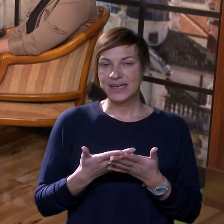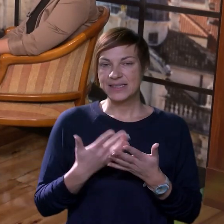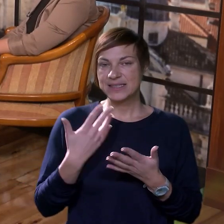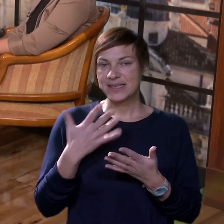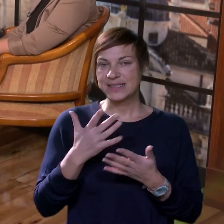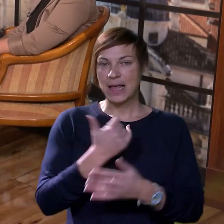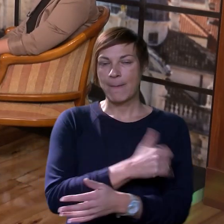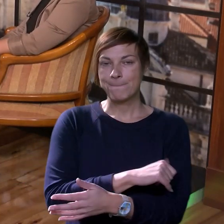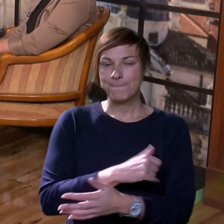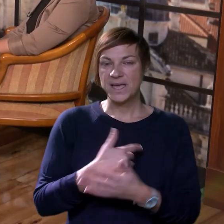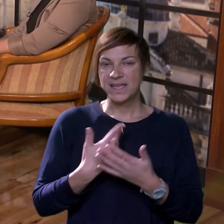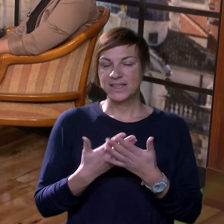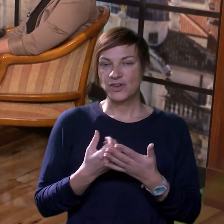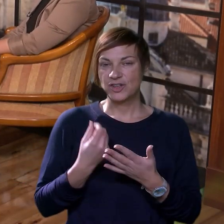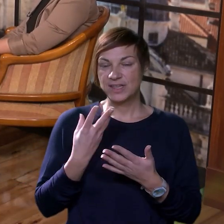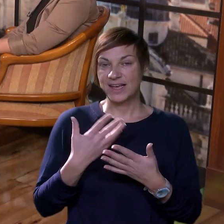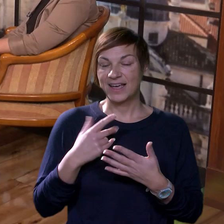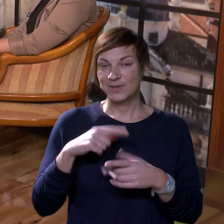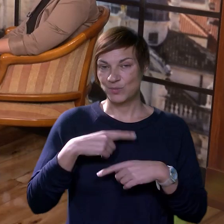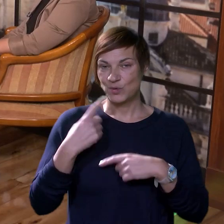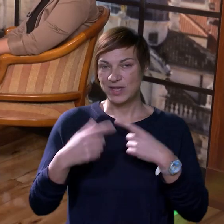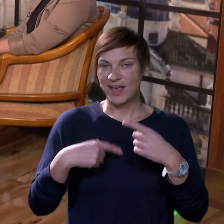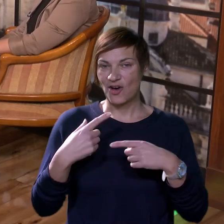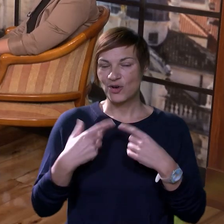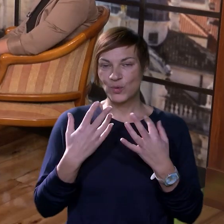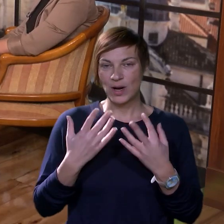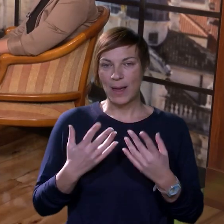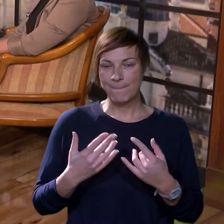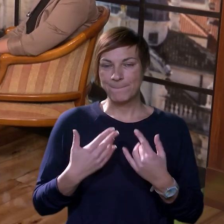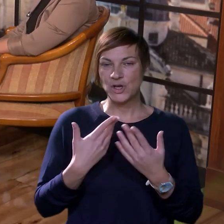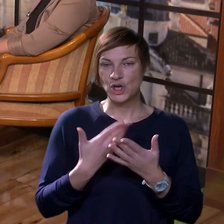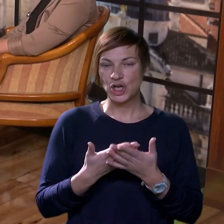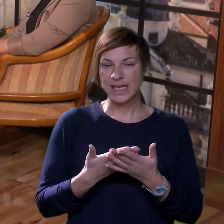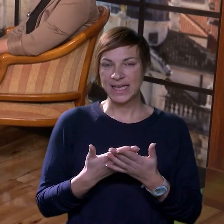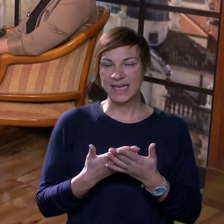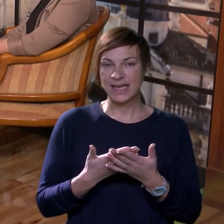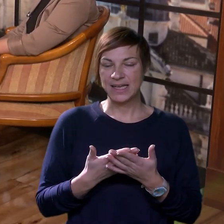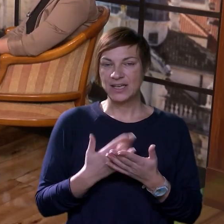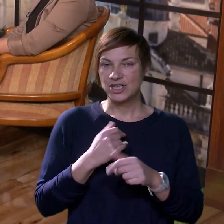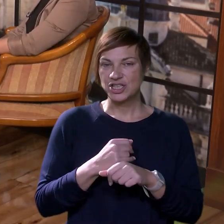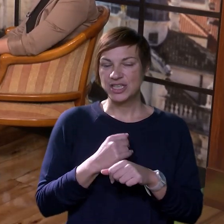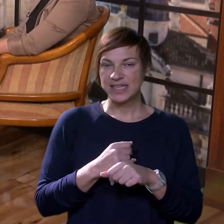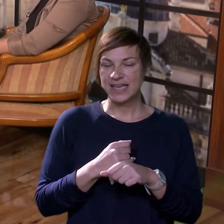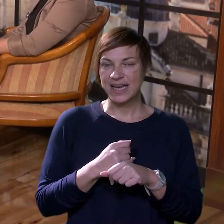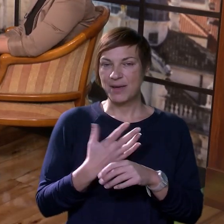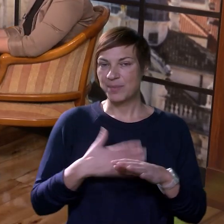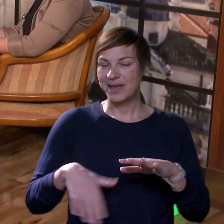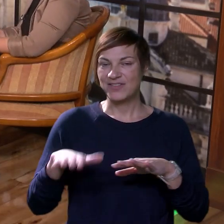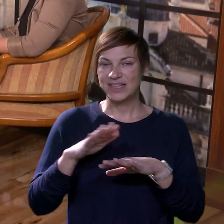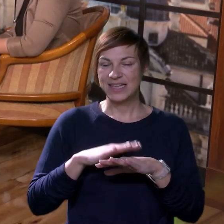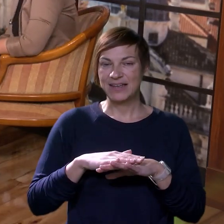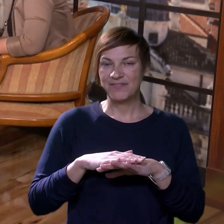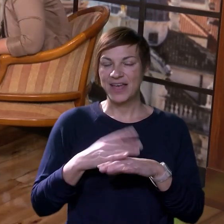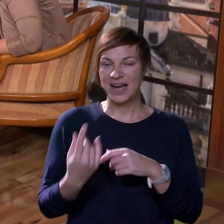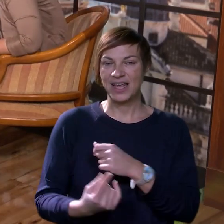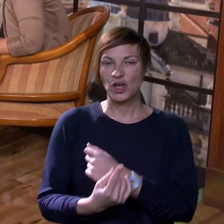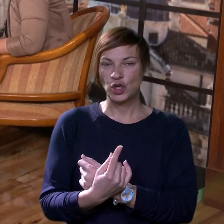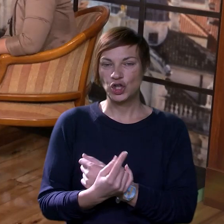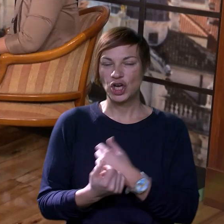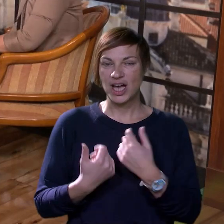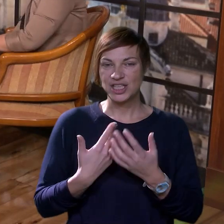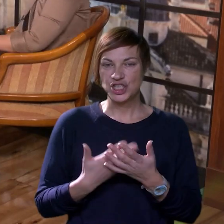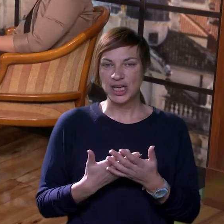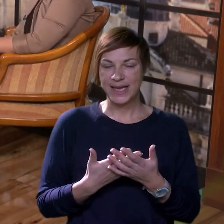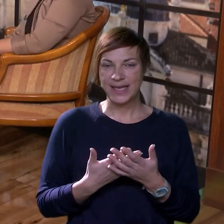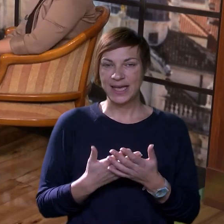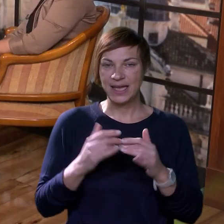za nekih 5 godina, kad bude ono okrugla brojka, onda ćete napraviti neko veliko događanje.